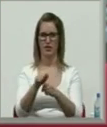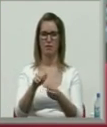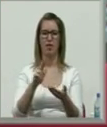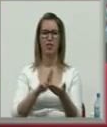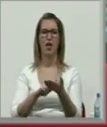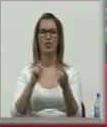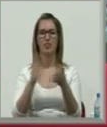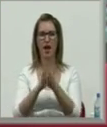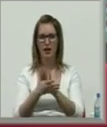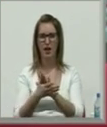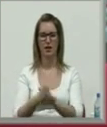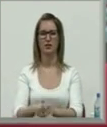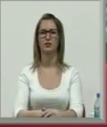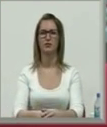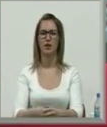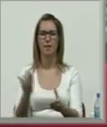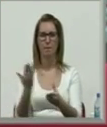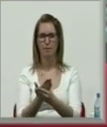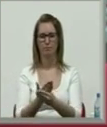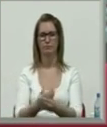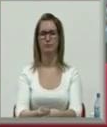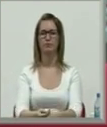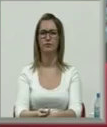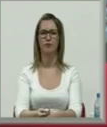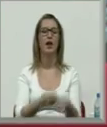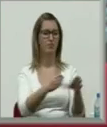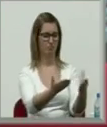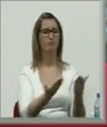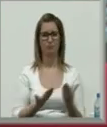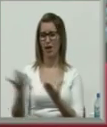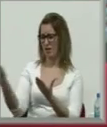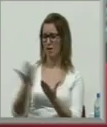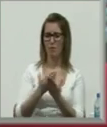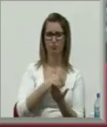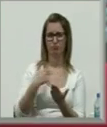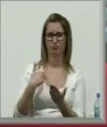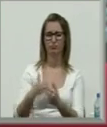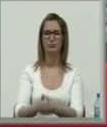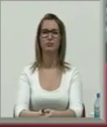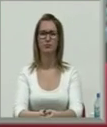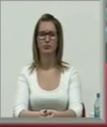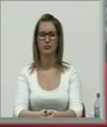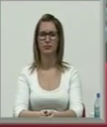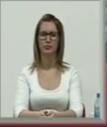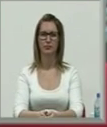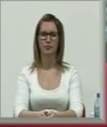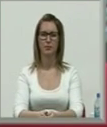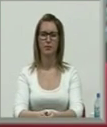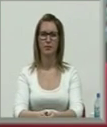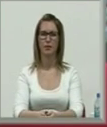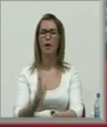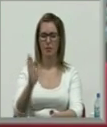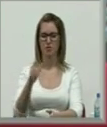targach branżowych. Jesteśmy coraz częściej zapraszani. W tym roku prawdopodobnie weźmiemy udział w takim panelu,